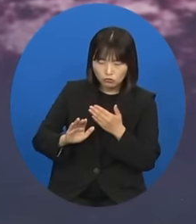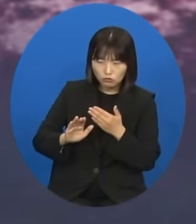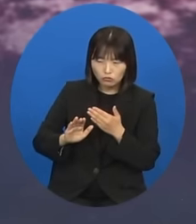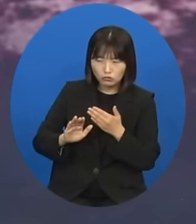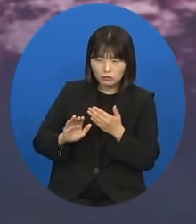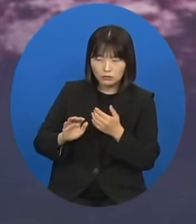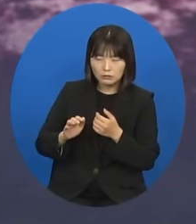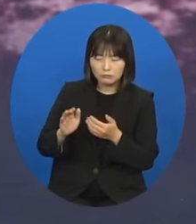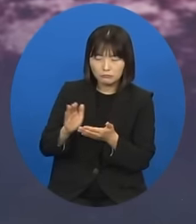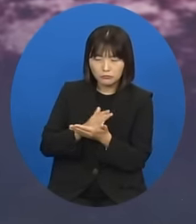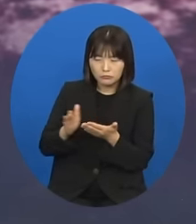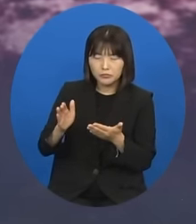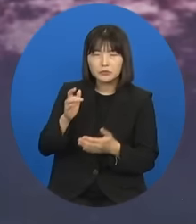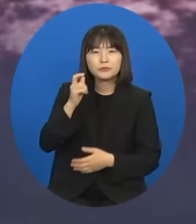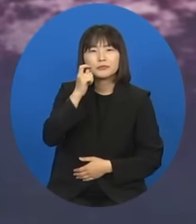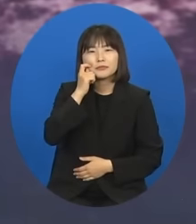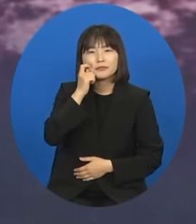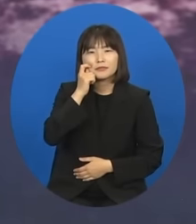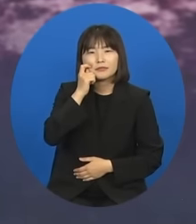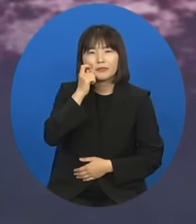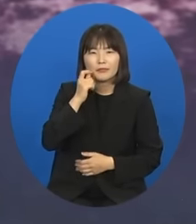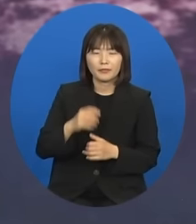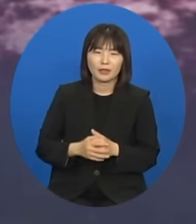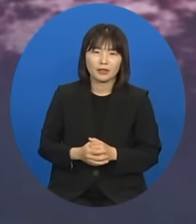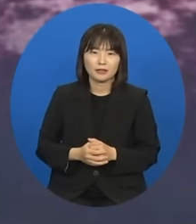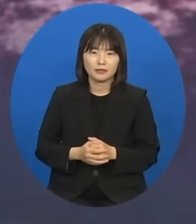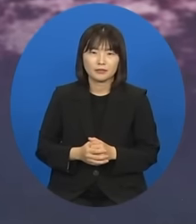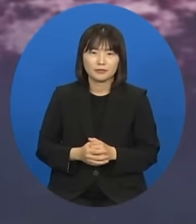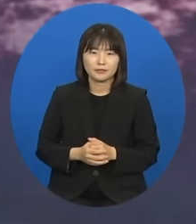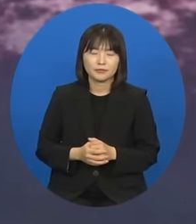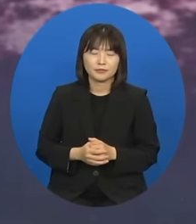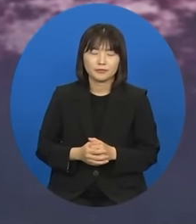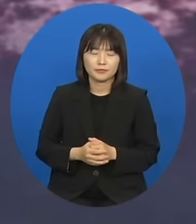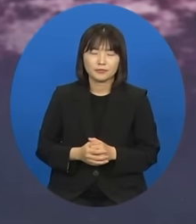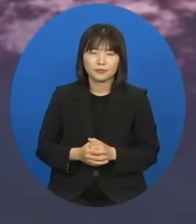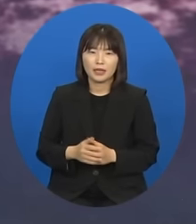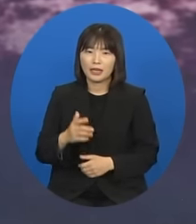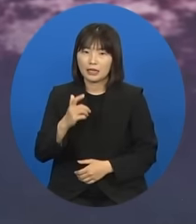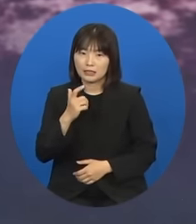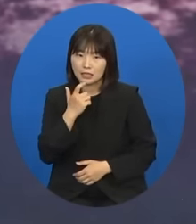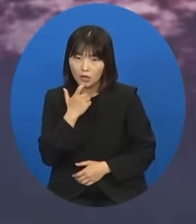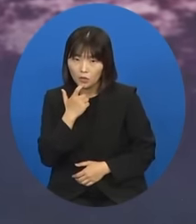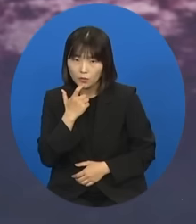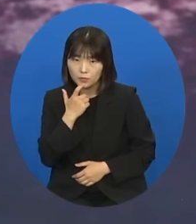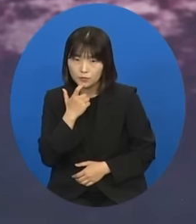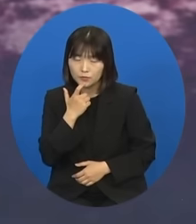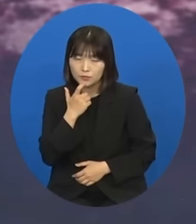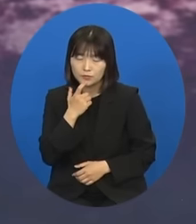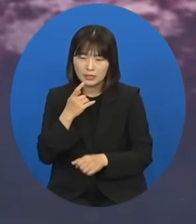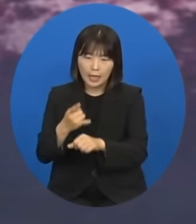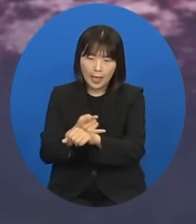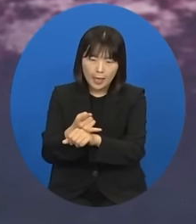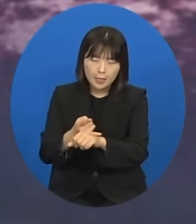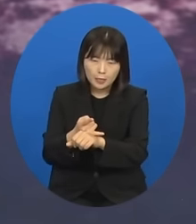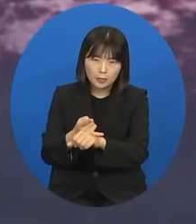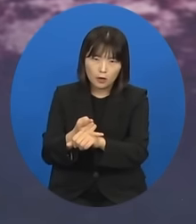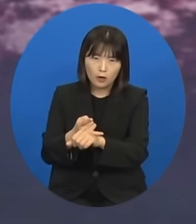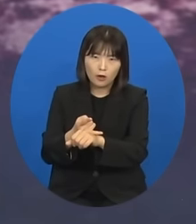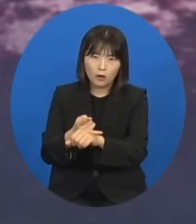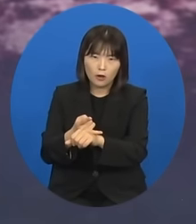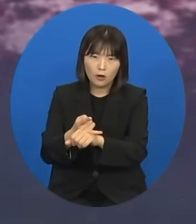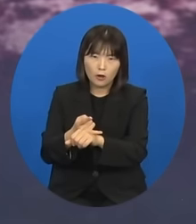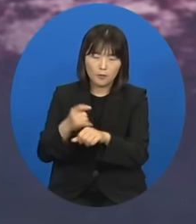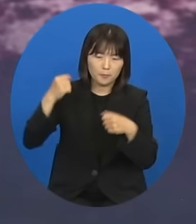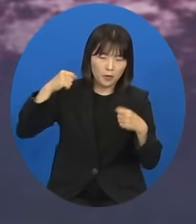의지니다 그고 애은 은요 야은 역할을 하면서 평소에